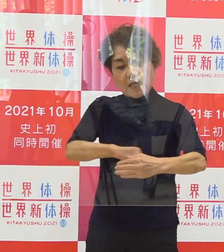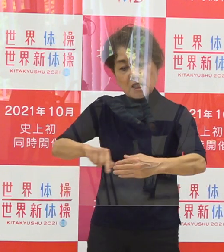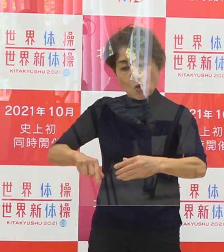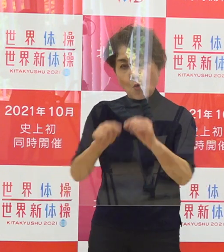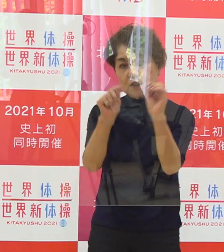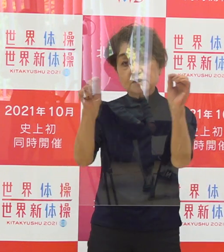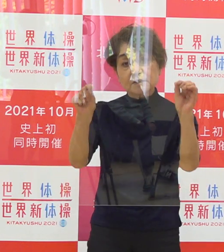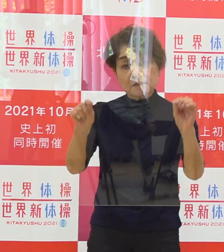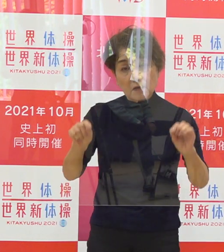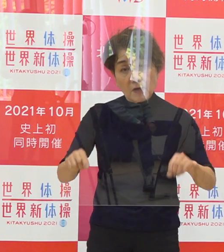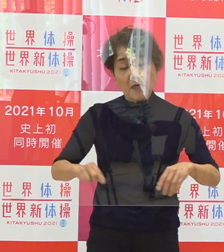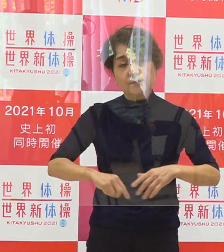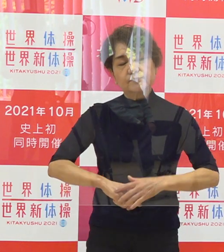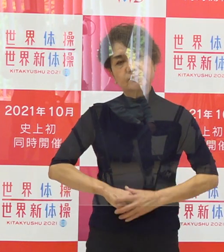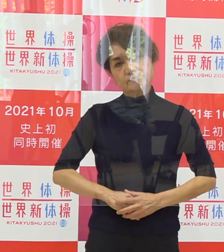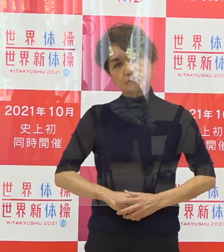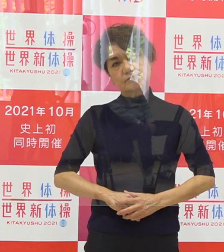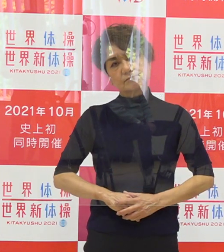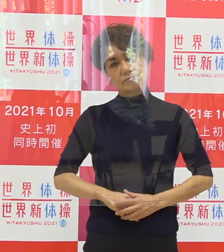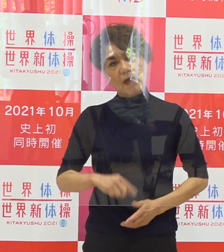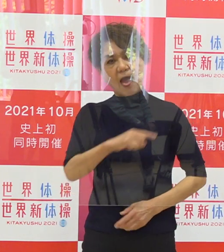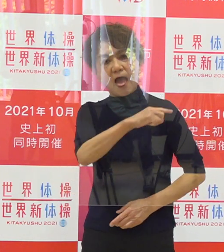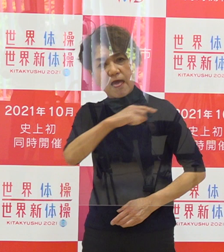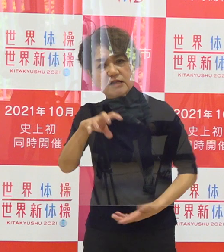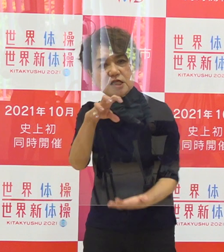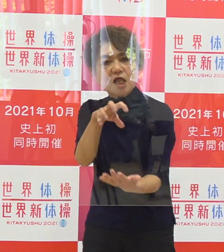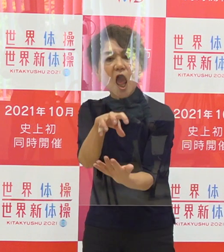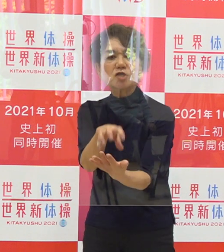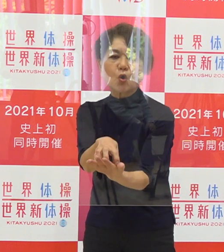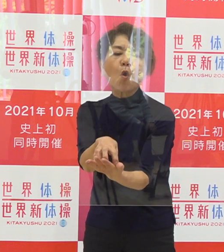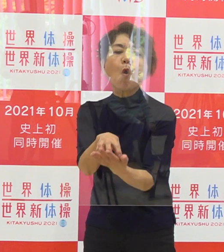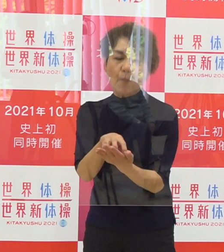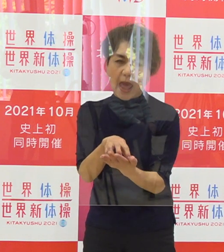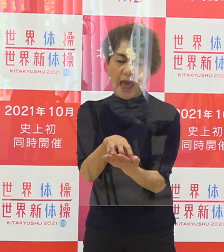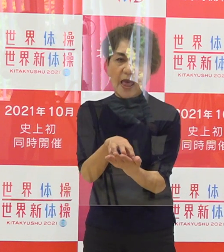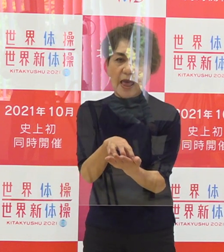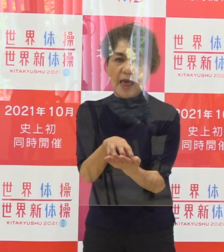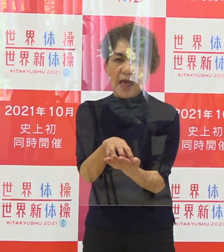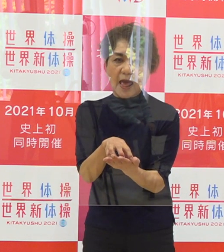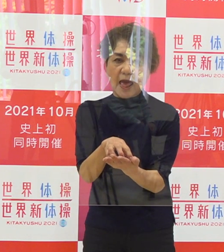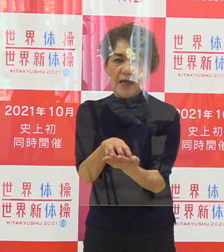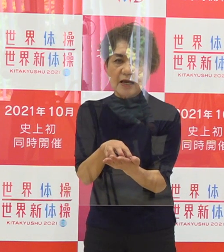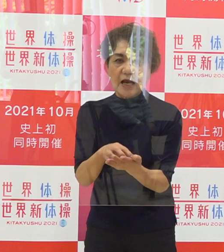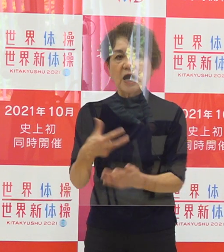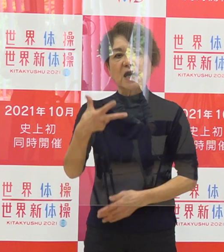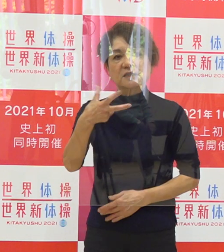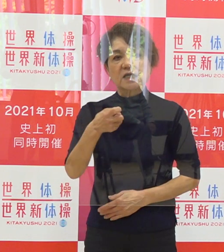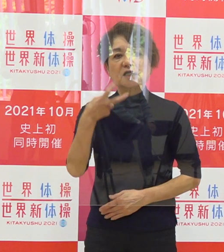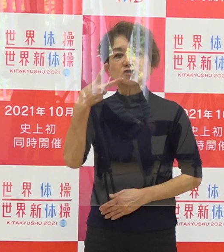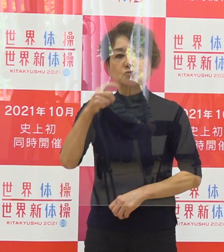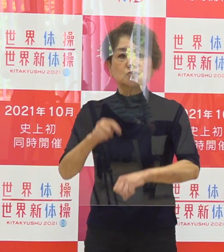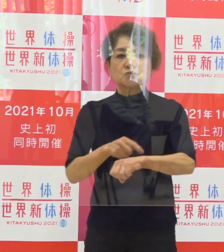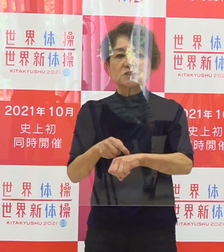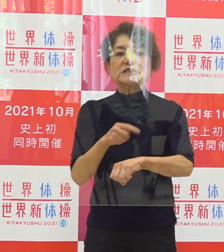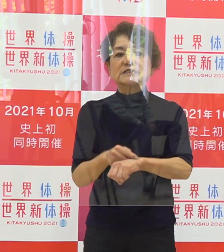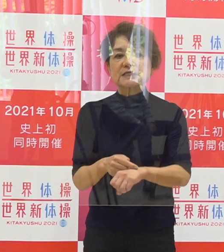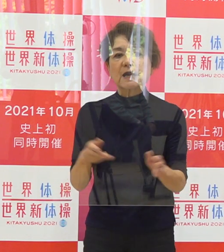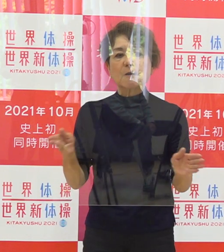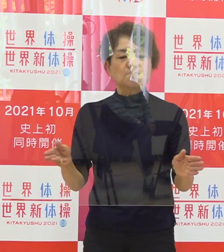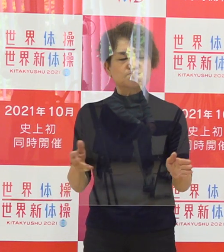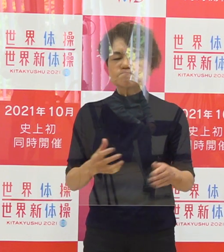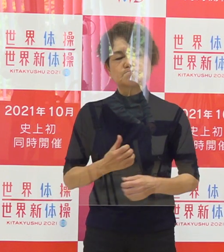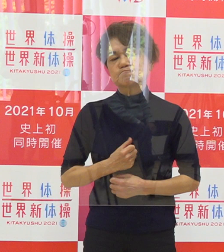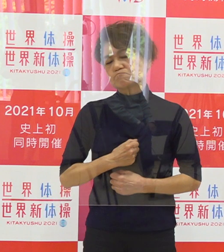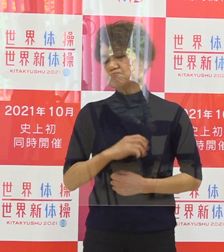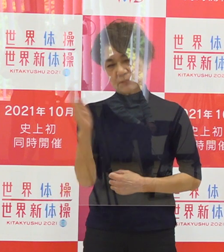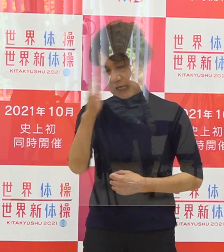ては、陰性証明のですね、まあ、ちょっとその時間が、72時間というふうなところの時間が、まあ、ちょっと守られて